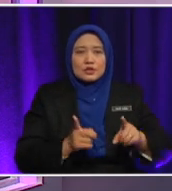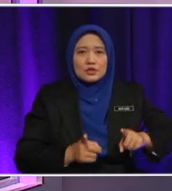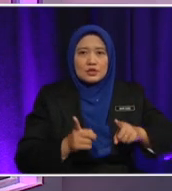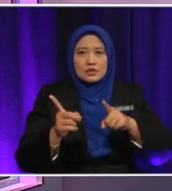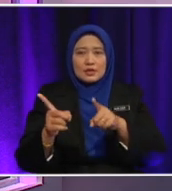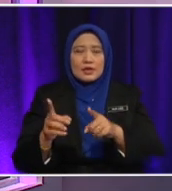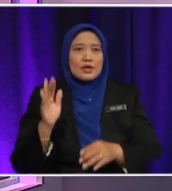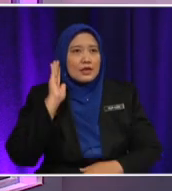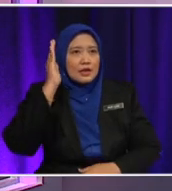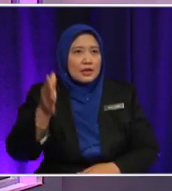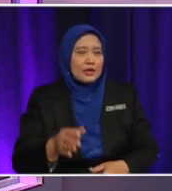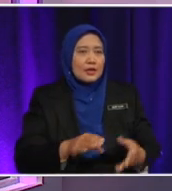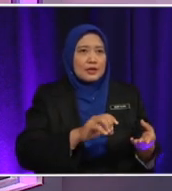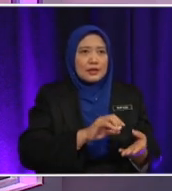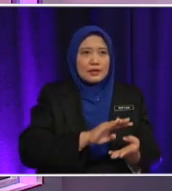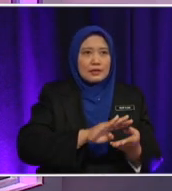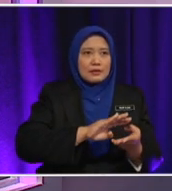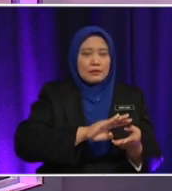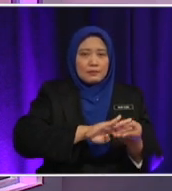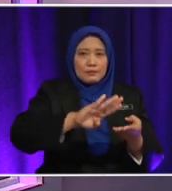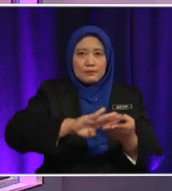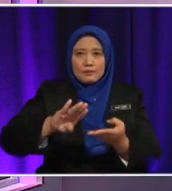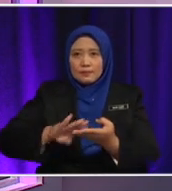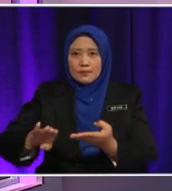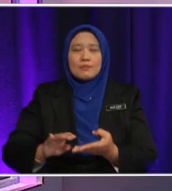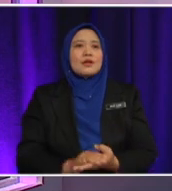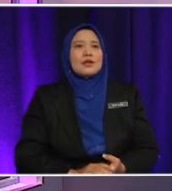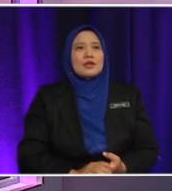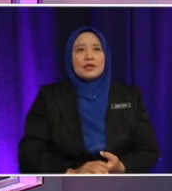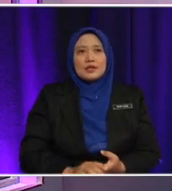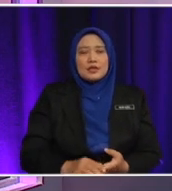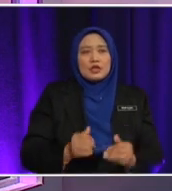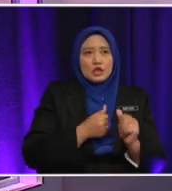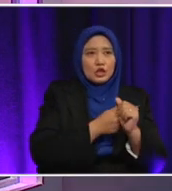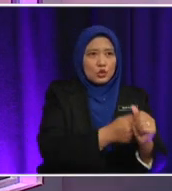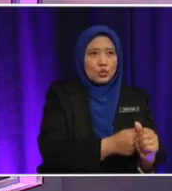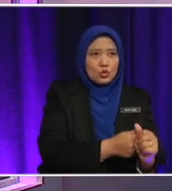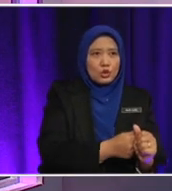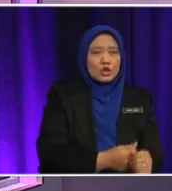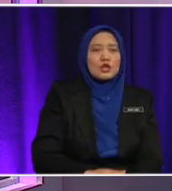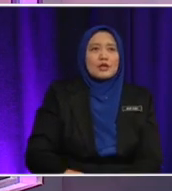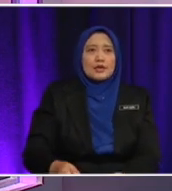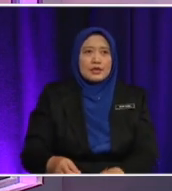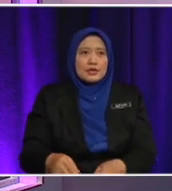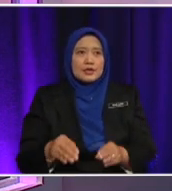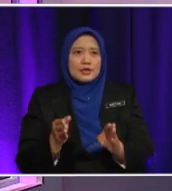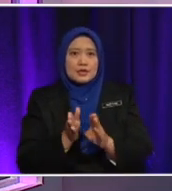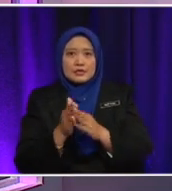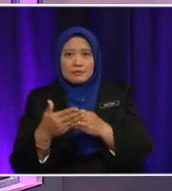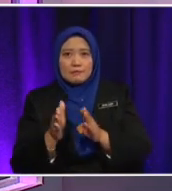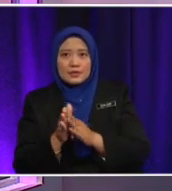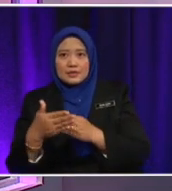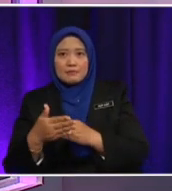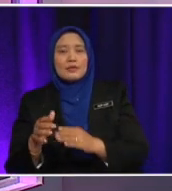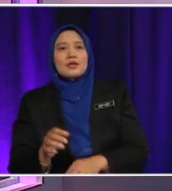ini dia akan pecah harusnya Oke jadi bila arus itu pecah Oke bagaimana ini